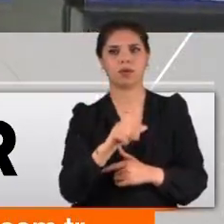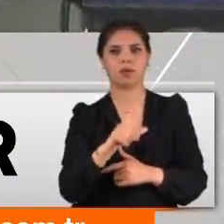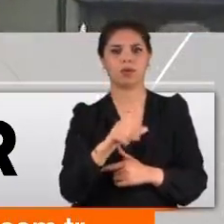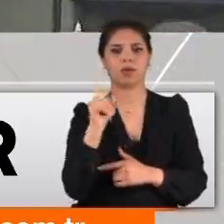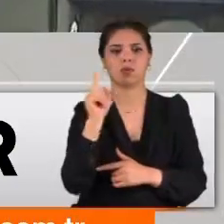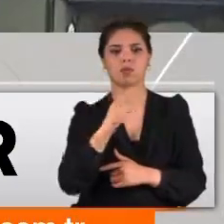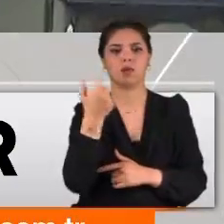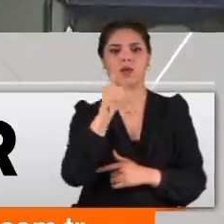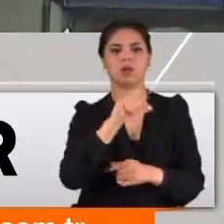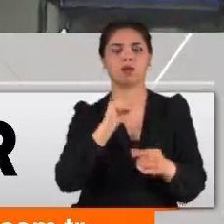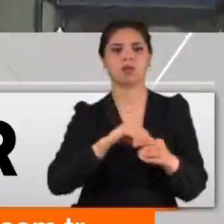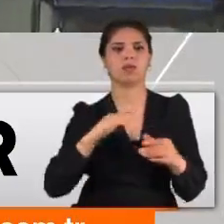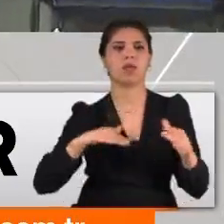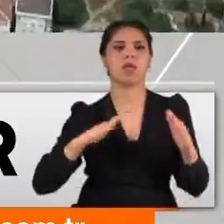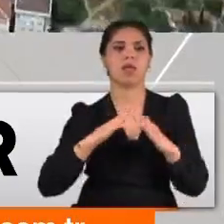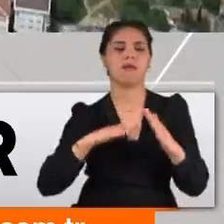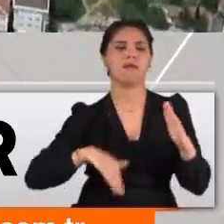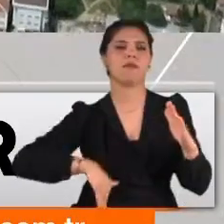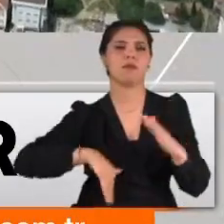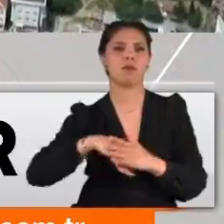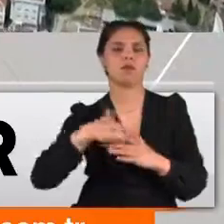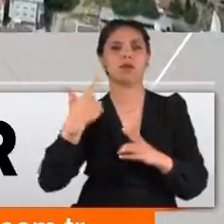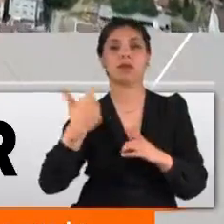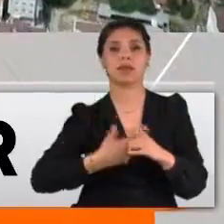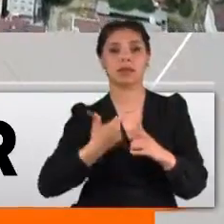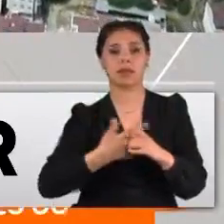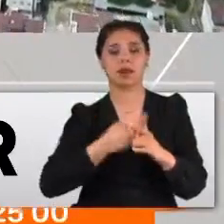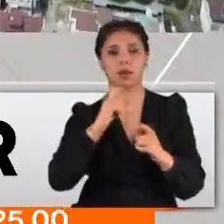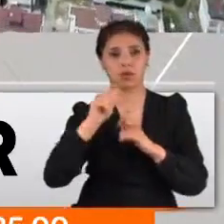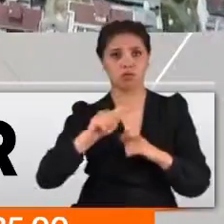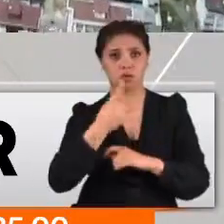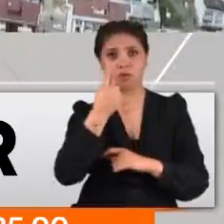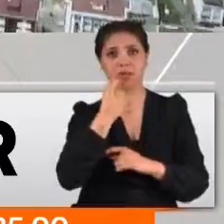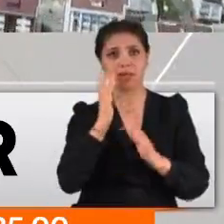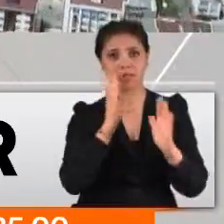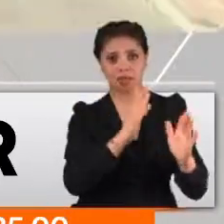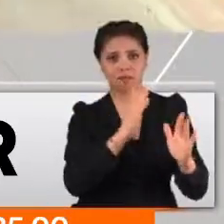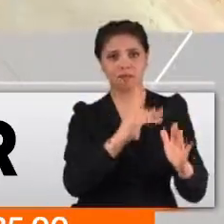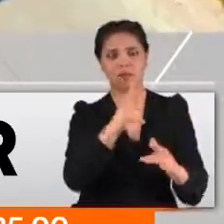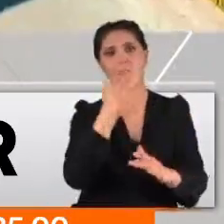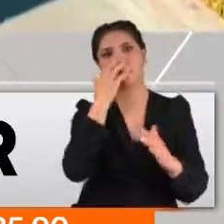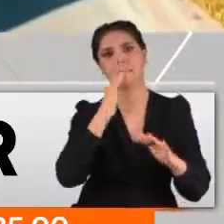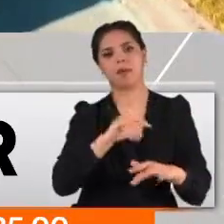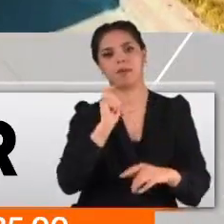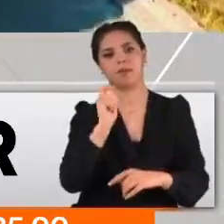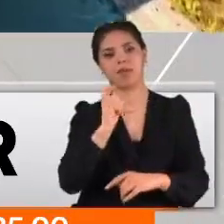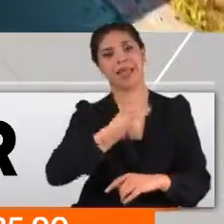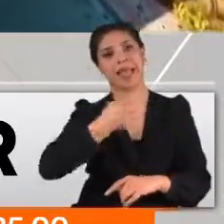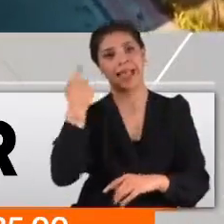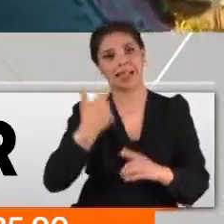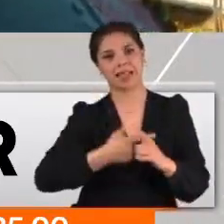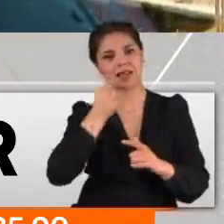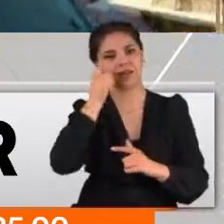içerisinde evinizi boşaltmanızı istiyorum. Ve kira kontratı eğer daha bir yıl daha devam ediyorsa o süreyi beklemek zorunda. Eski